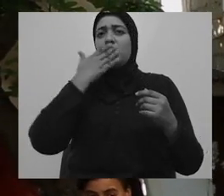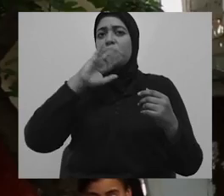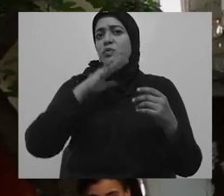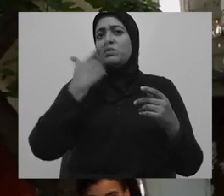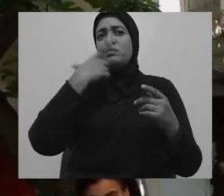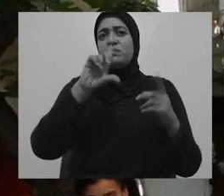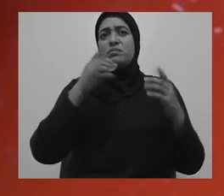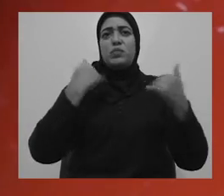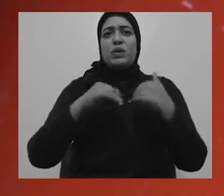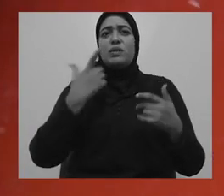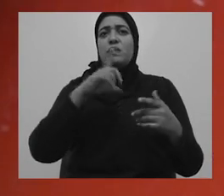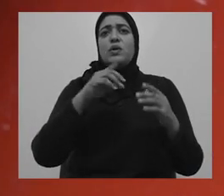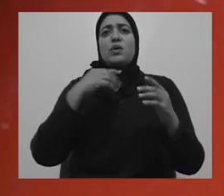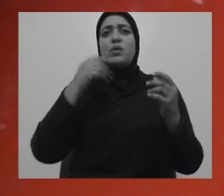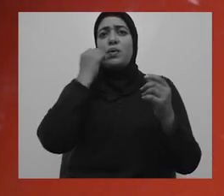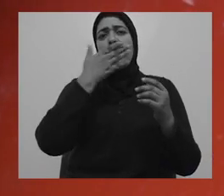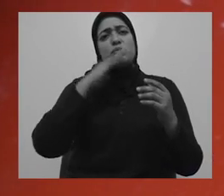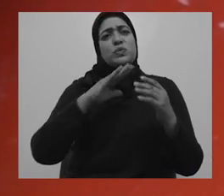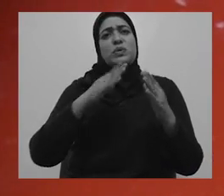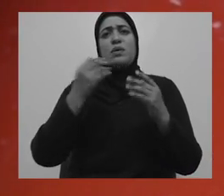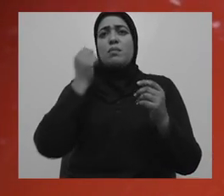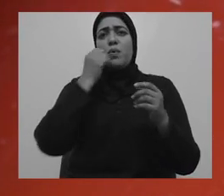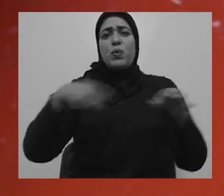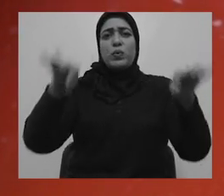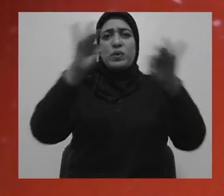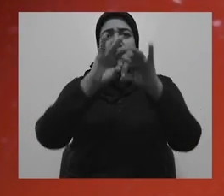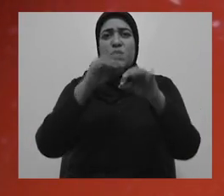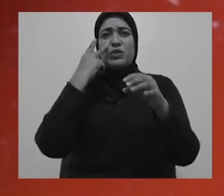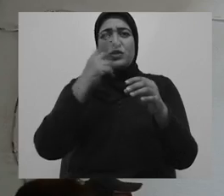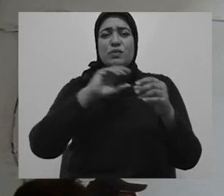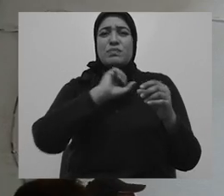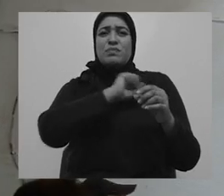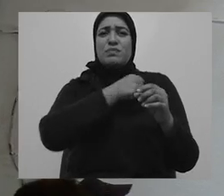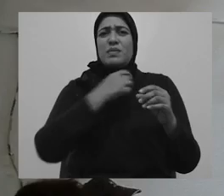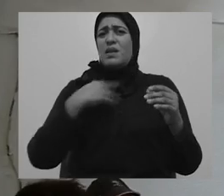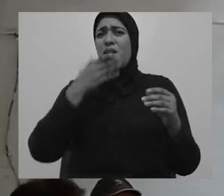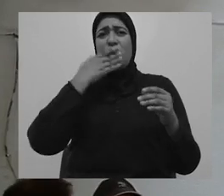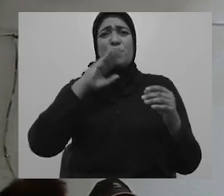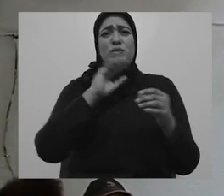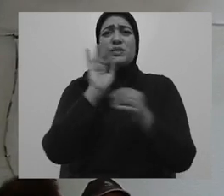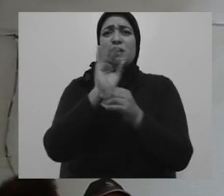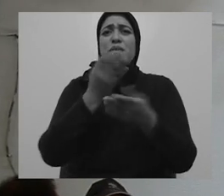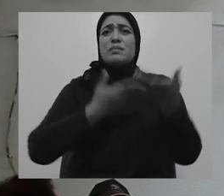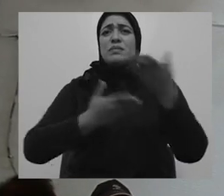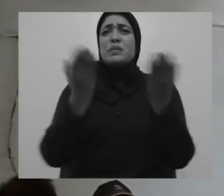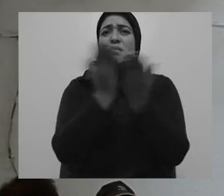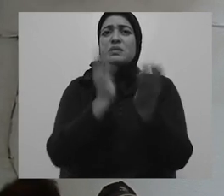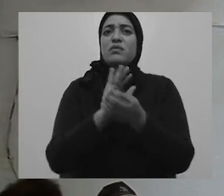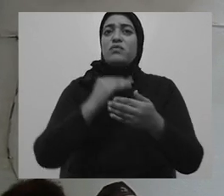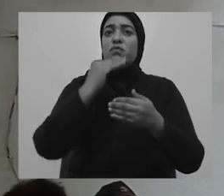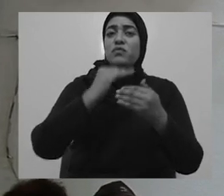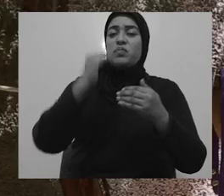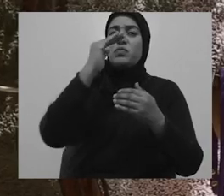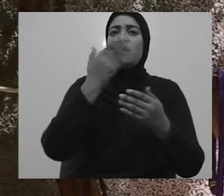ma vie avec cet handicap. Mes parents et mes oncles, alhamdoulilah, quand j'étais né, ils ont fait